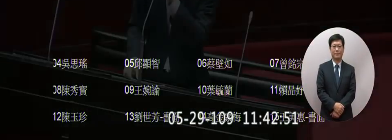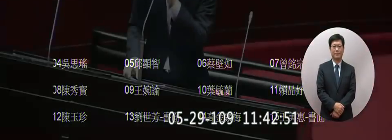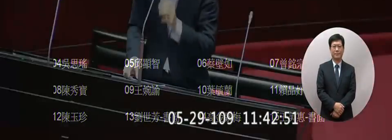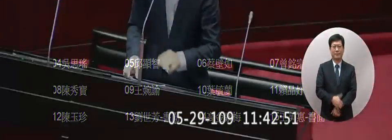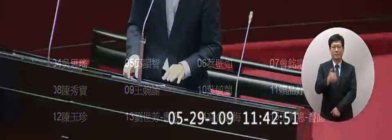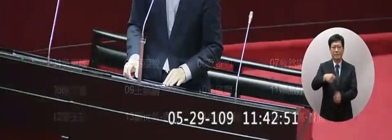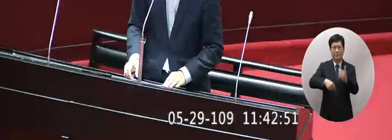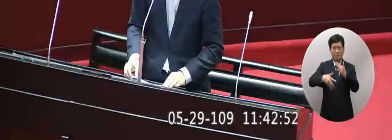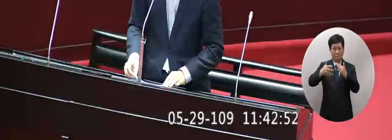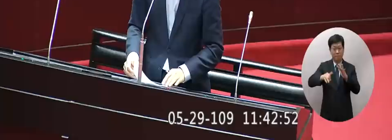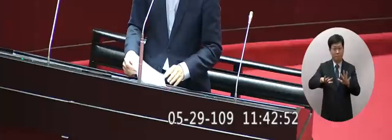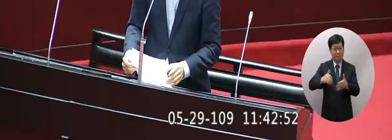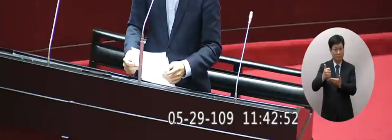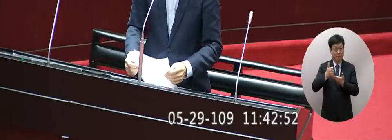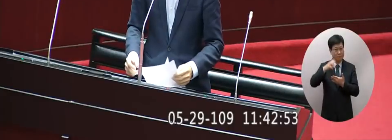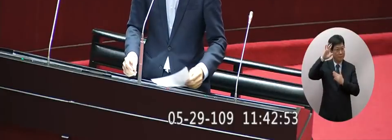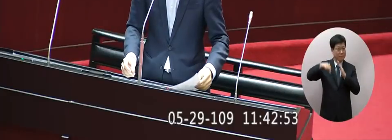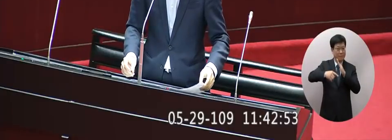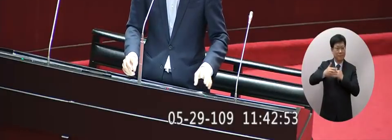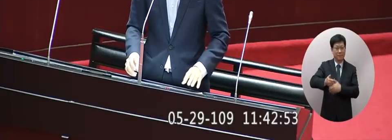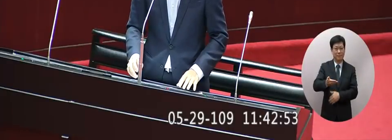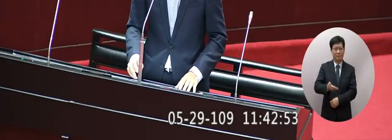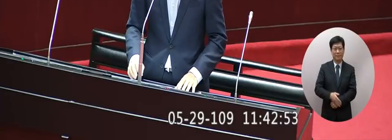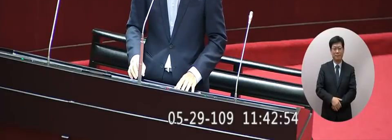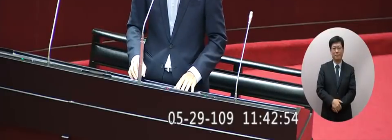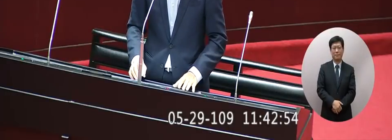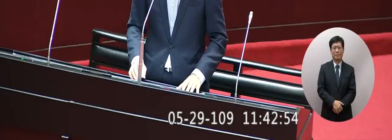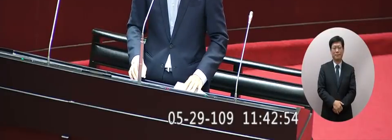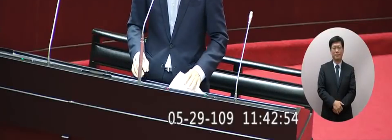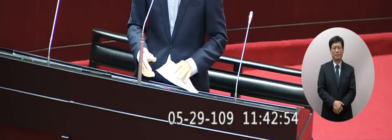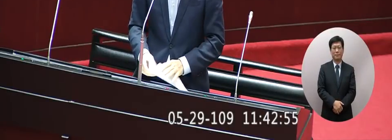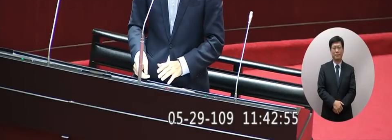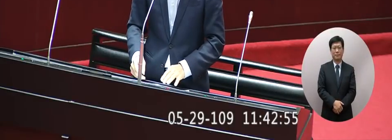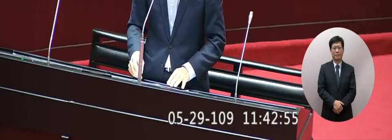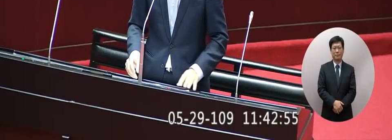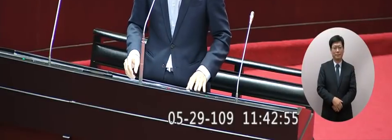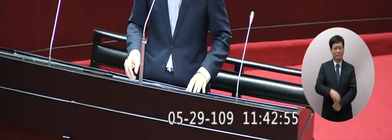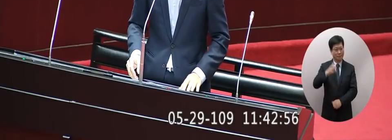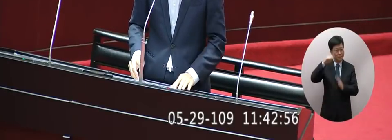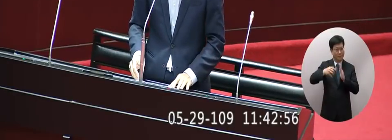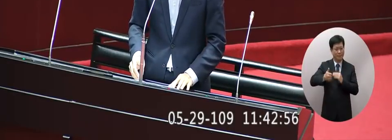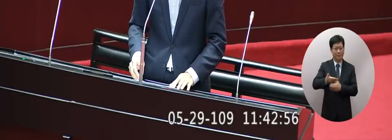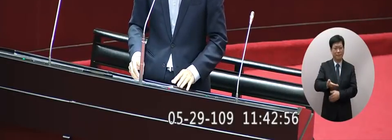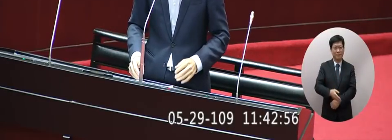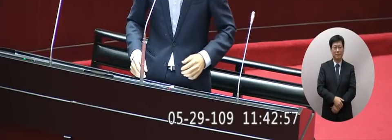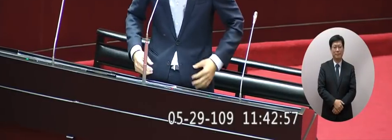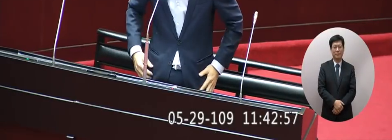谢谢院长，是不是请苏院长？ 苏院长，请。